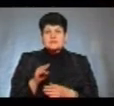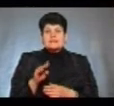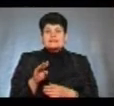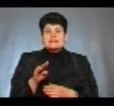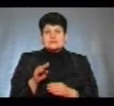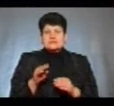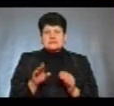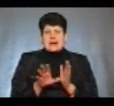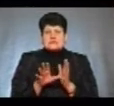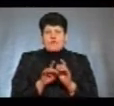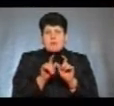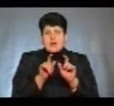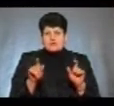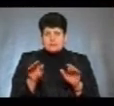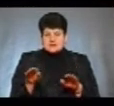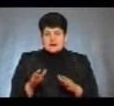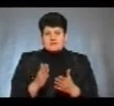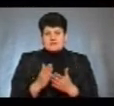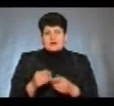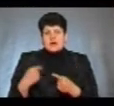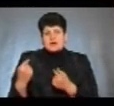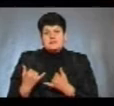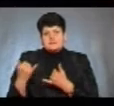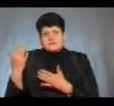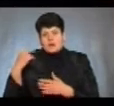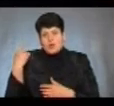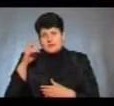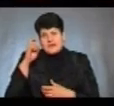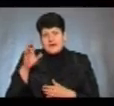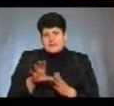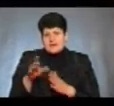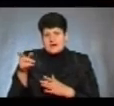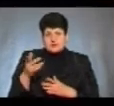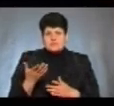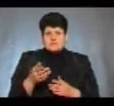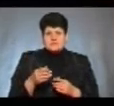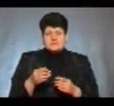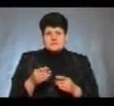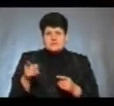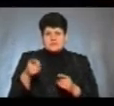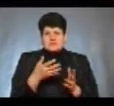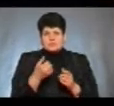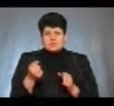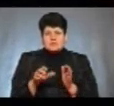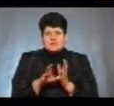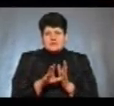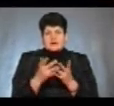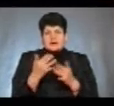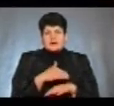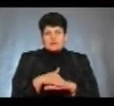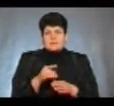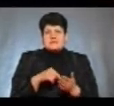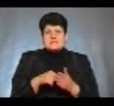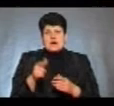трансформаторна підстанція, яка належить обленерго. Так. І вона звідти живиться декілька там вулиць міста Чортково в тому